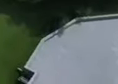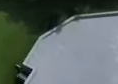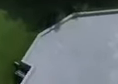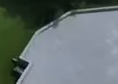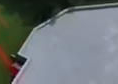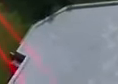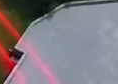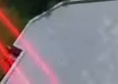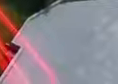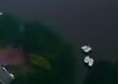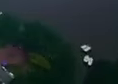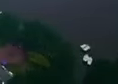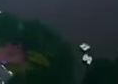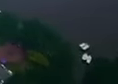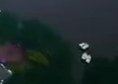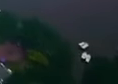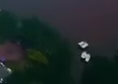Hai